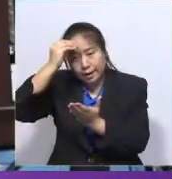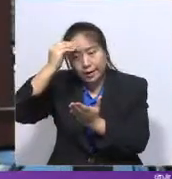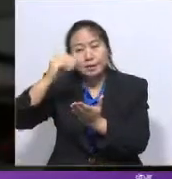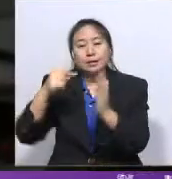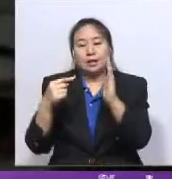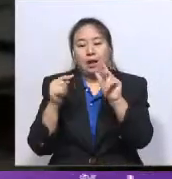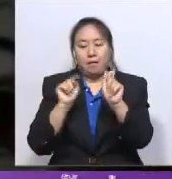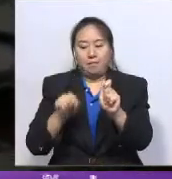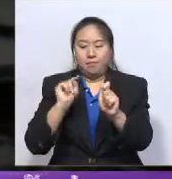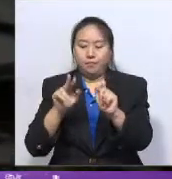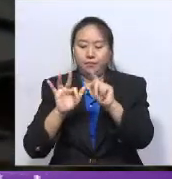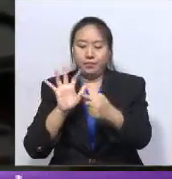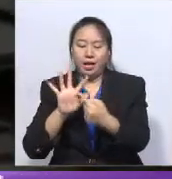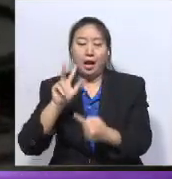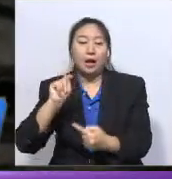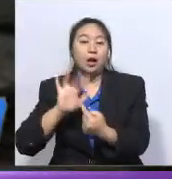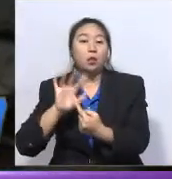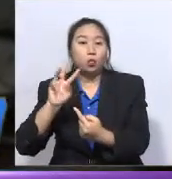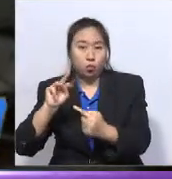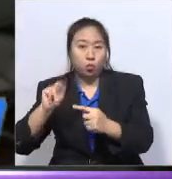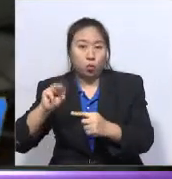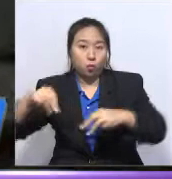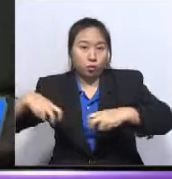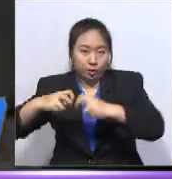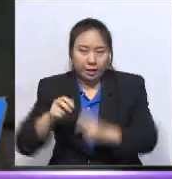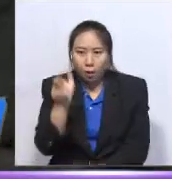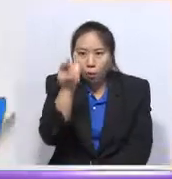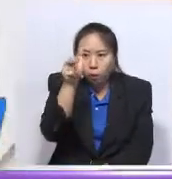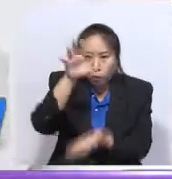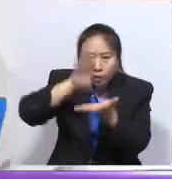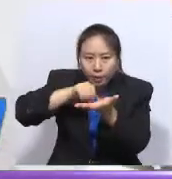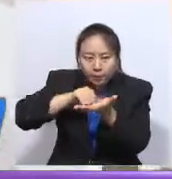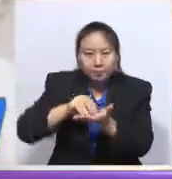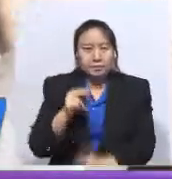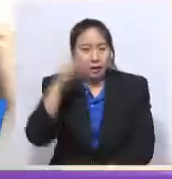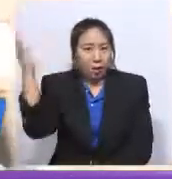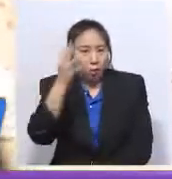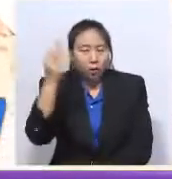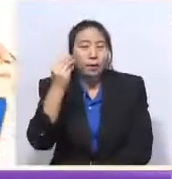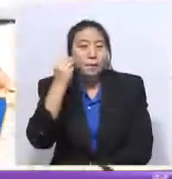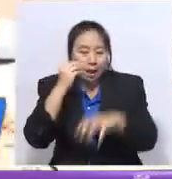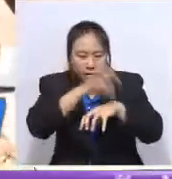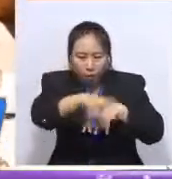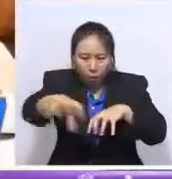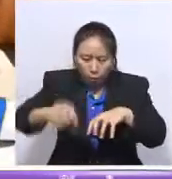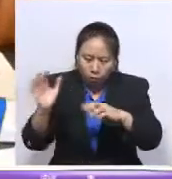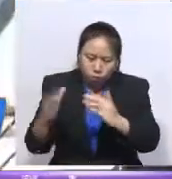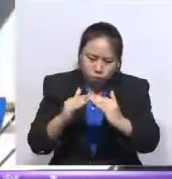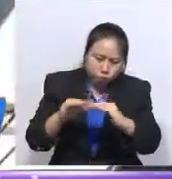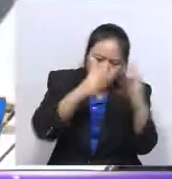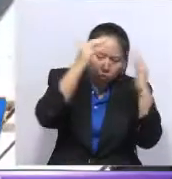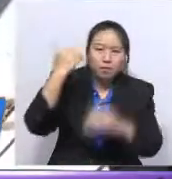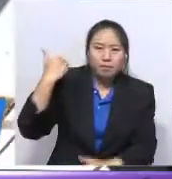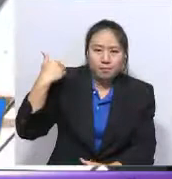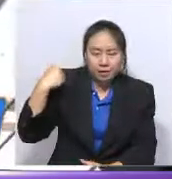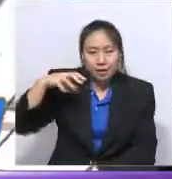าตูมจังหวัดสุรินทร์ถ่ายเอาไว้นะคะซึ่งเหตุวาตภัยในครั้งนี้ทำให้บ้านเรือนประชาชนนั้นเสียหายหลายหลังรวมไปถึงโ